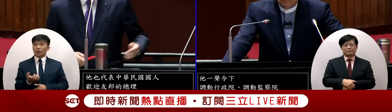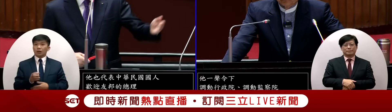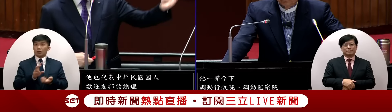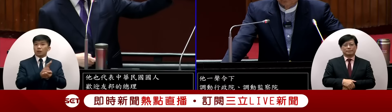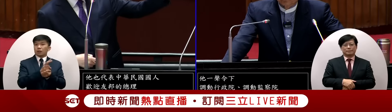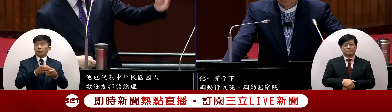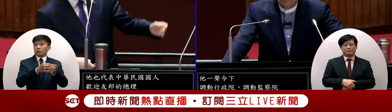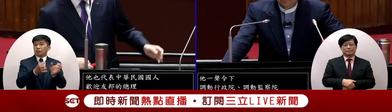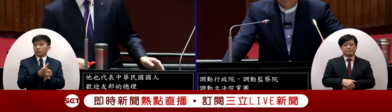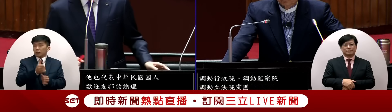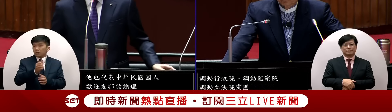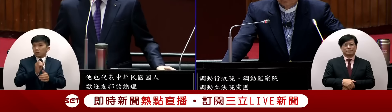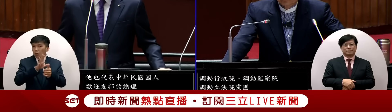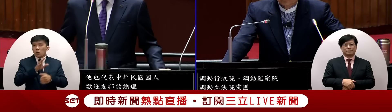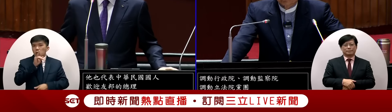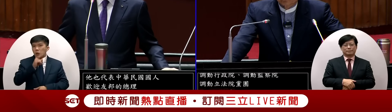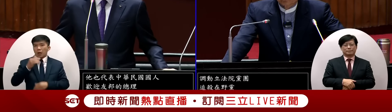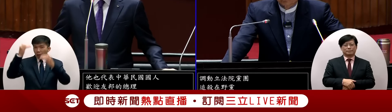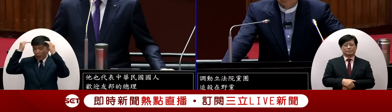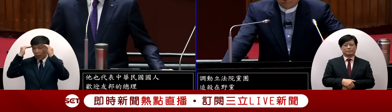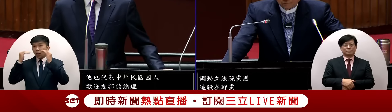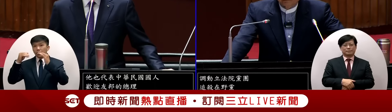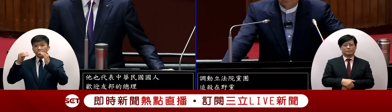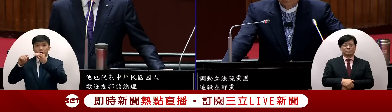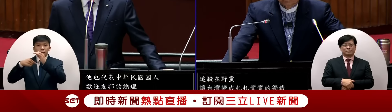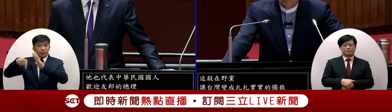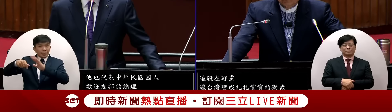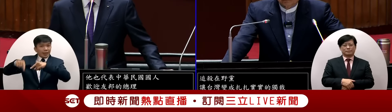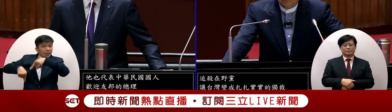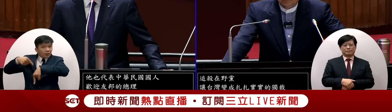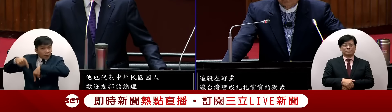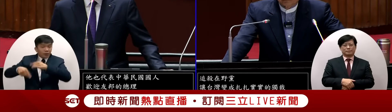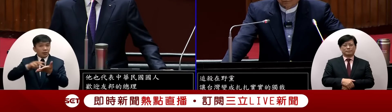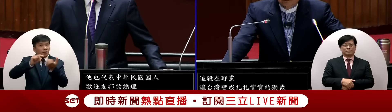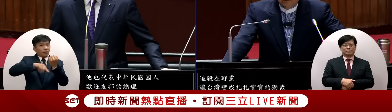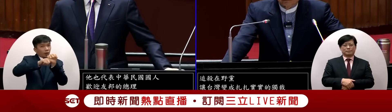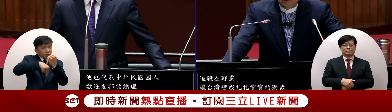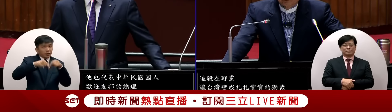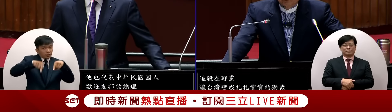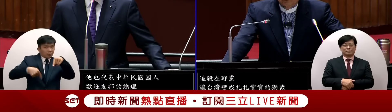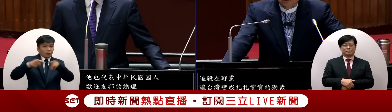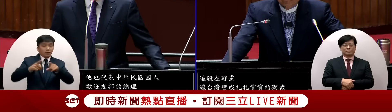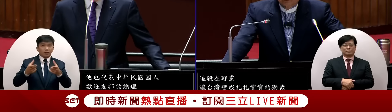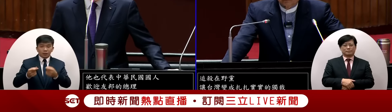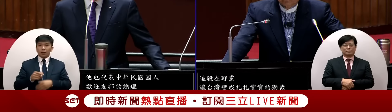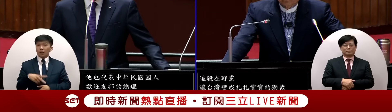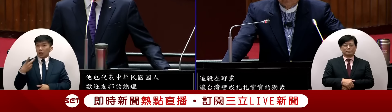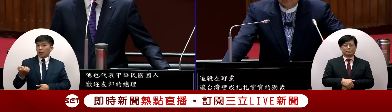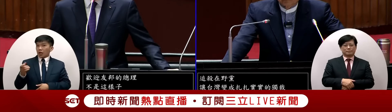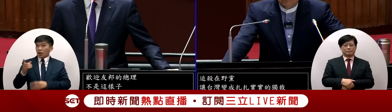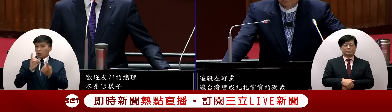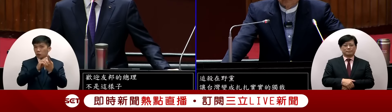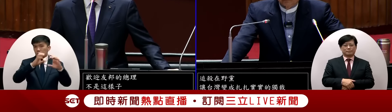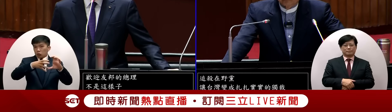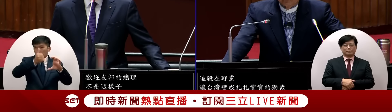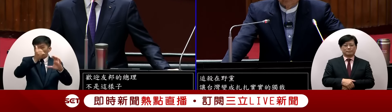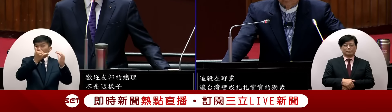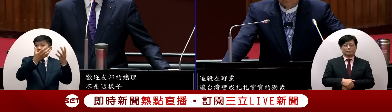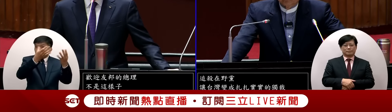说，欺负韩院长就是欺负立法院，刚刚你那一句话。对总统不礼貌，都是对国家不礼